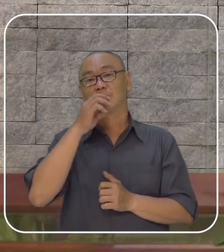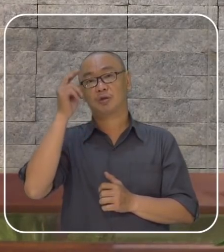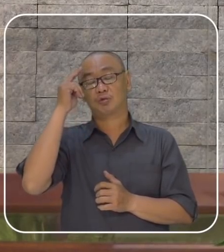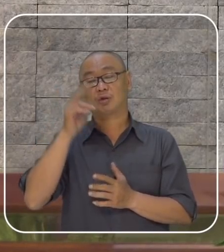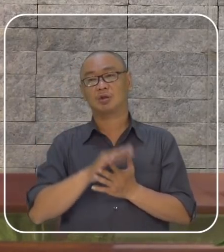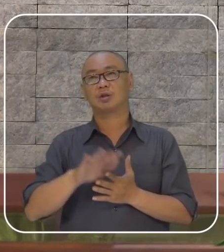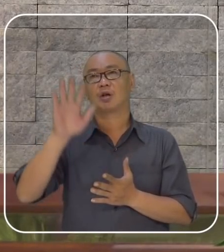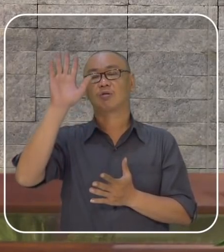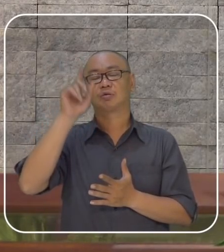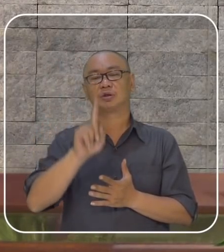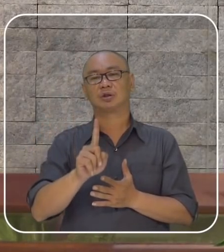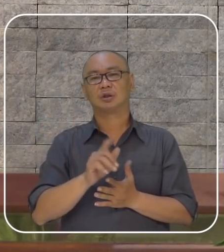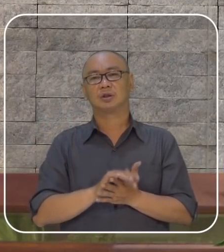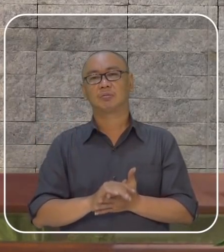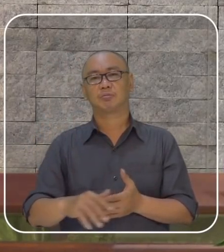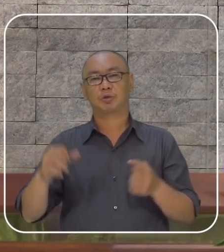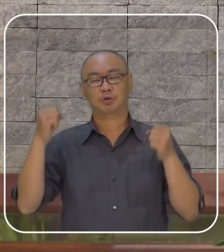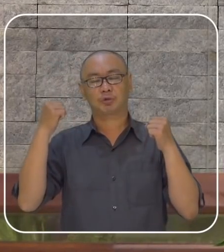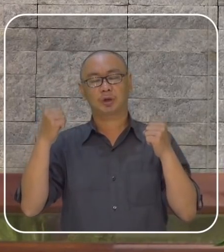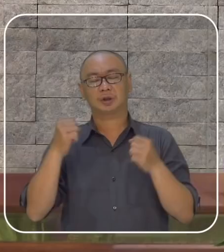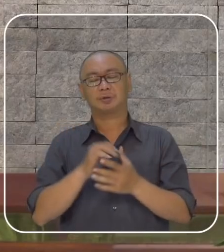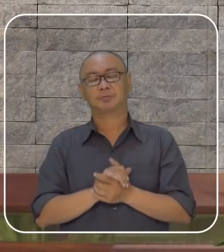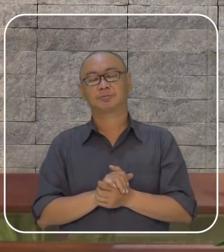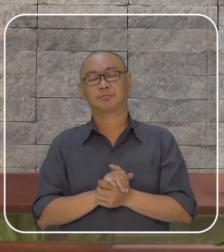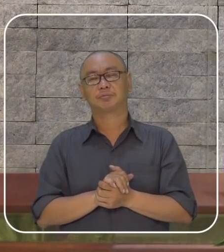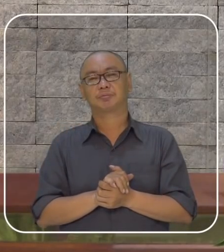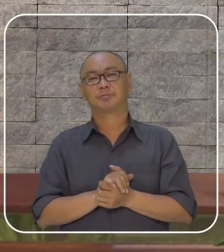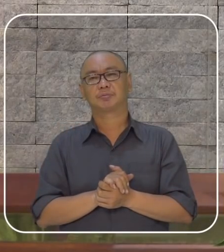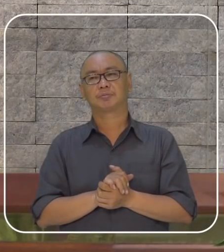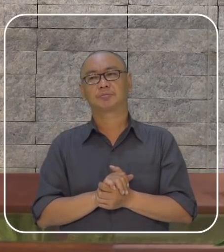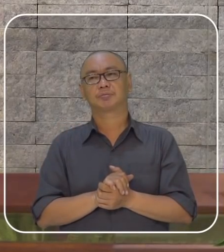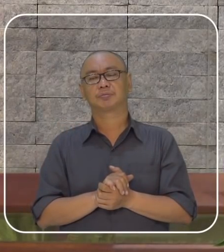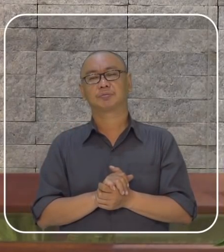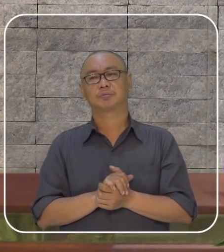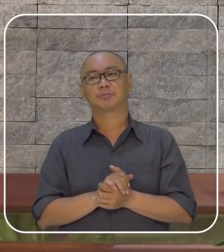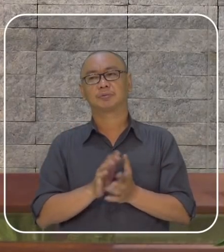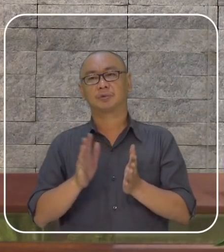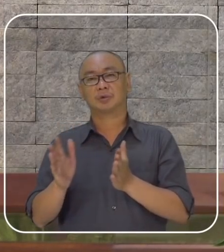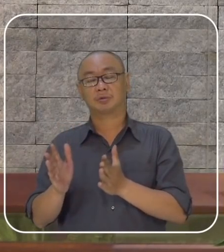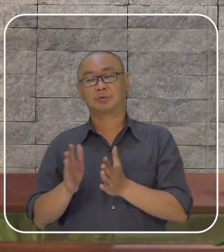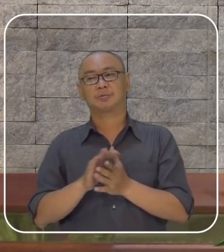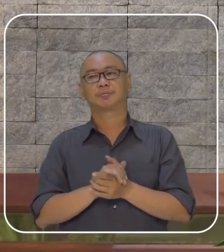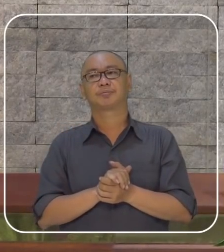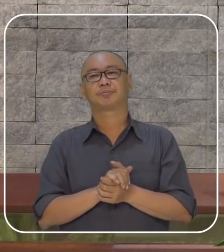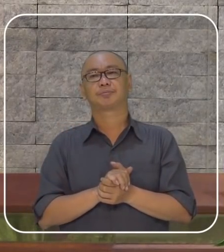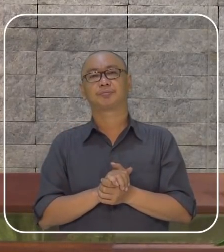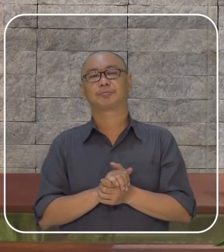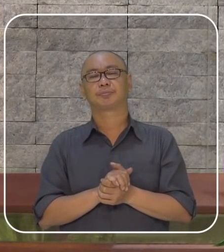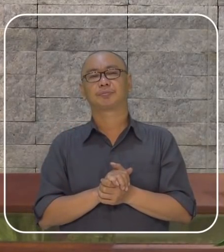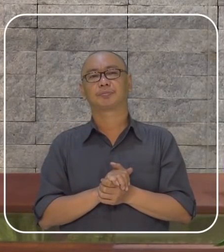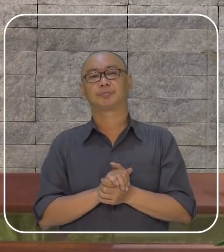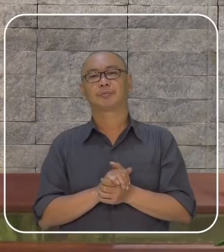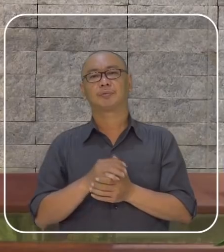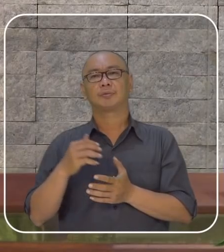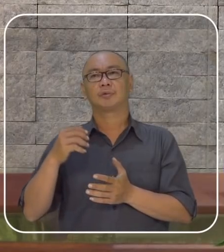sendiri yang berkuasa atas setiap perkataannya. Sehingga dengan demikian,